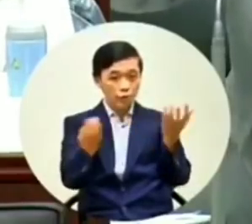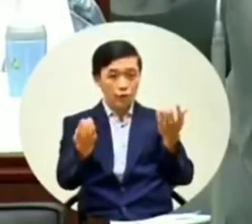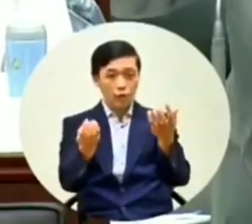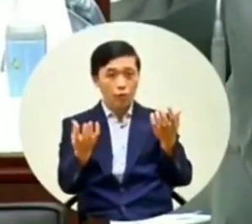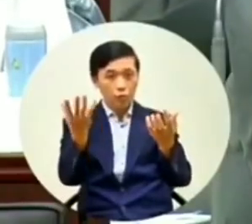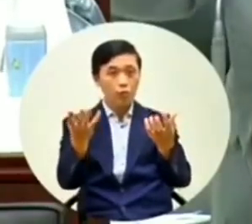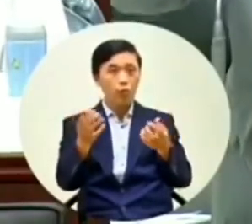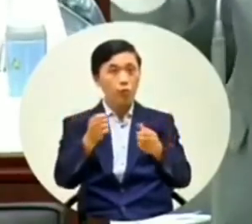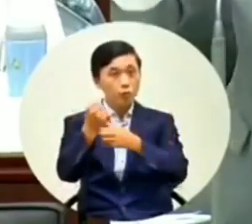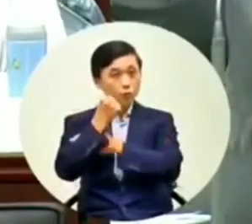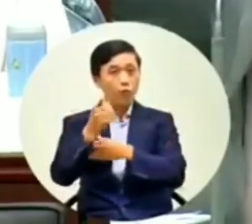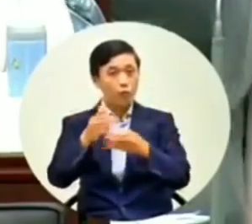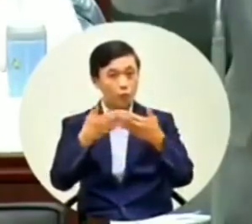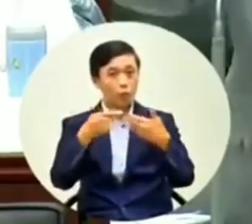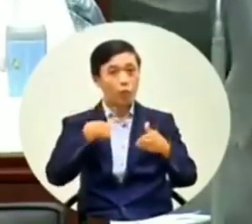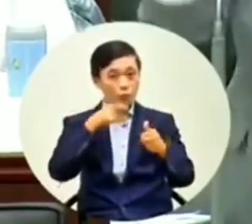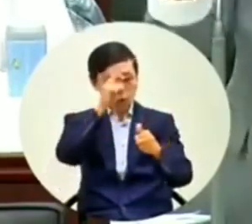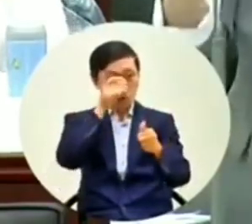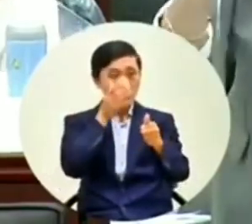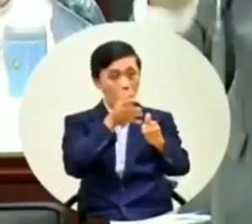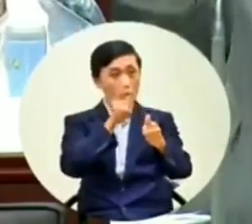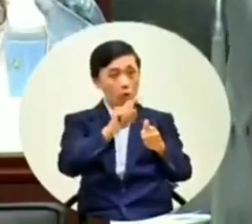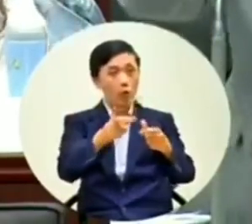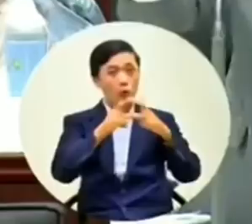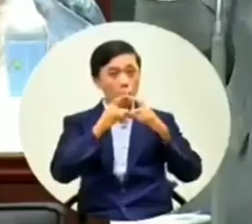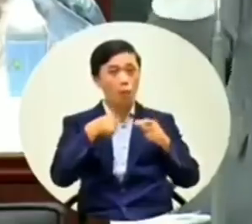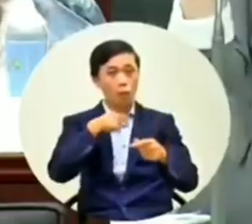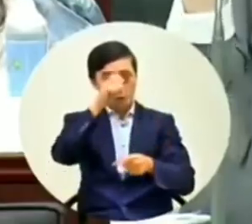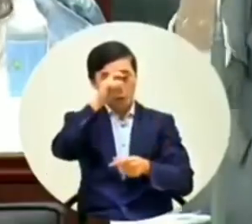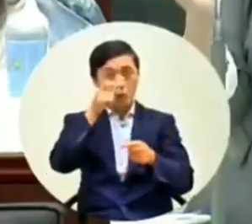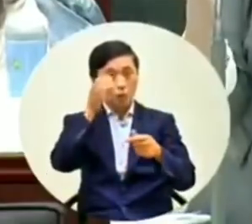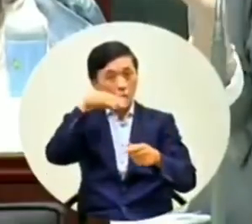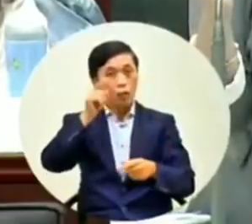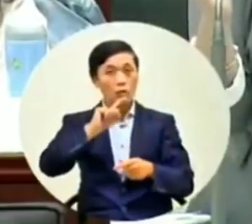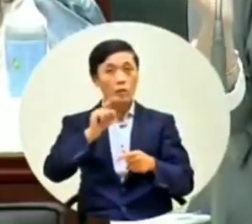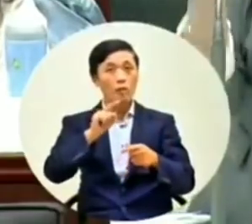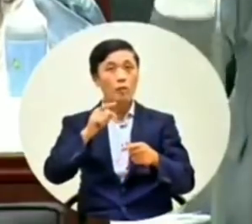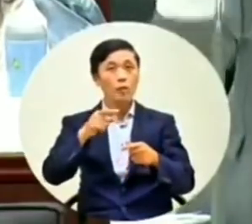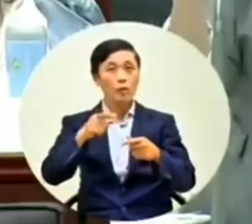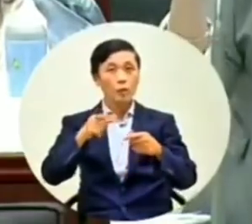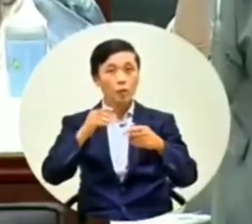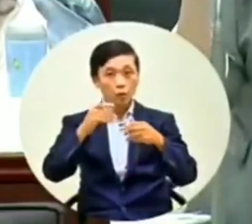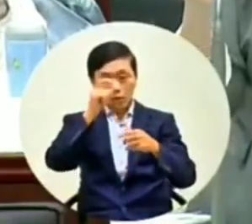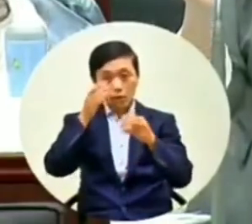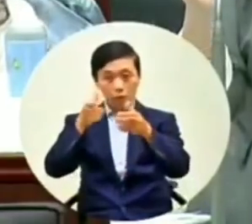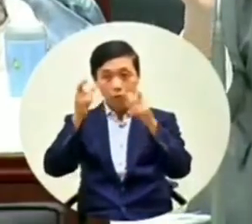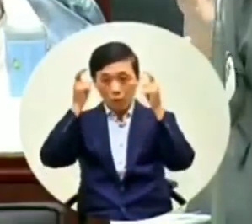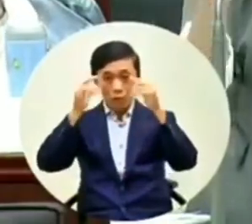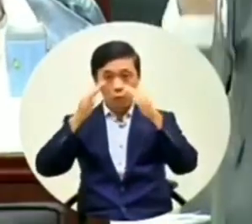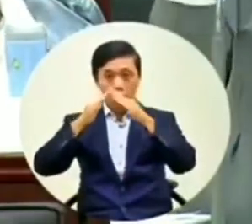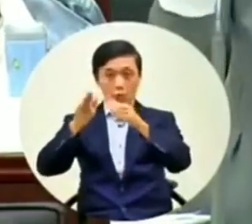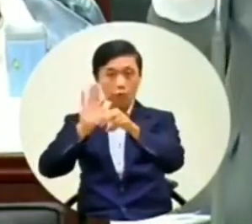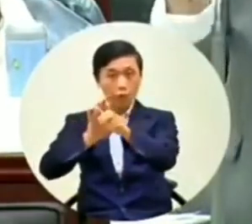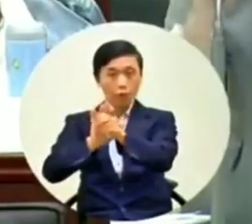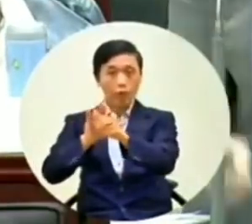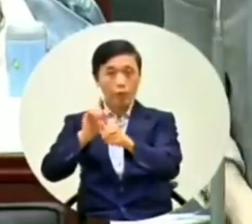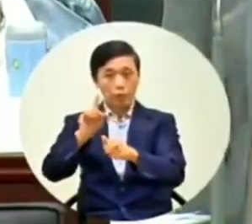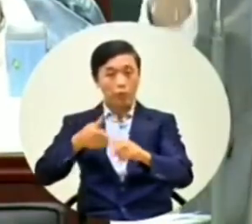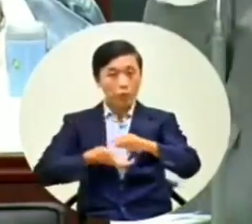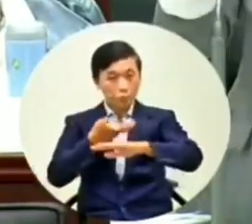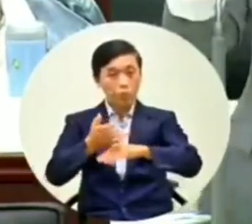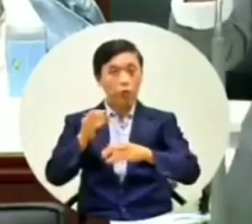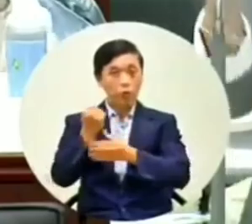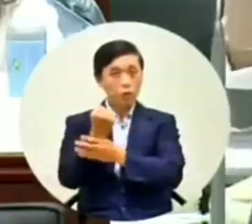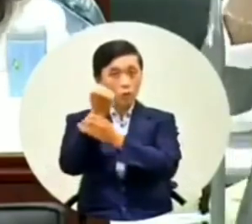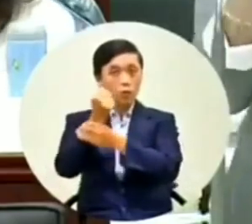对问题来回答，我希望看到只要任何对高雄有能够有帮助的，我们全力来支持，好不好？要对高雄